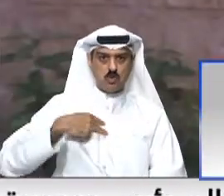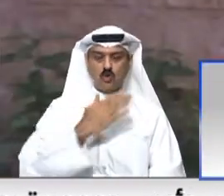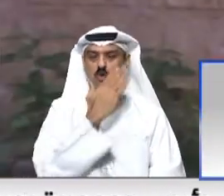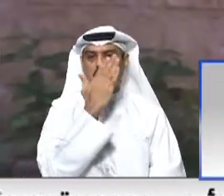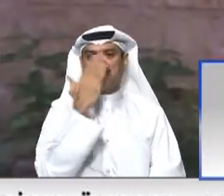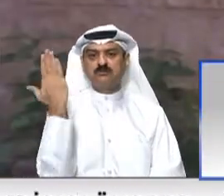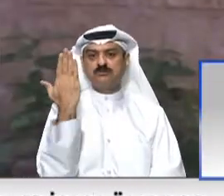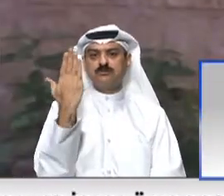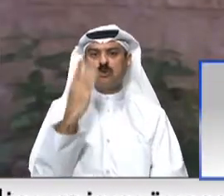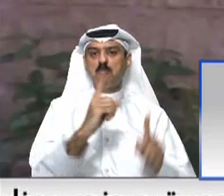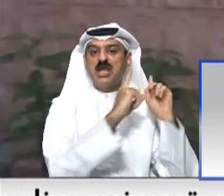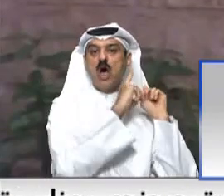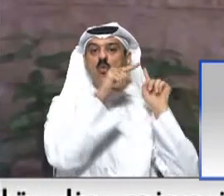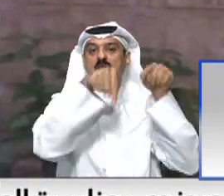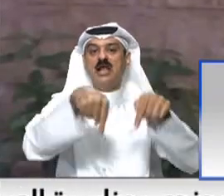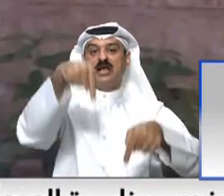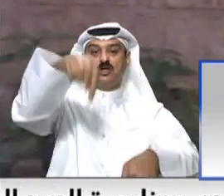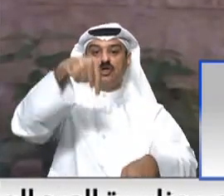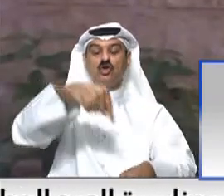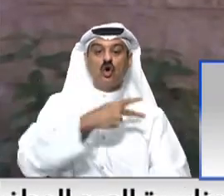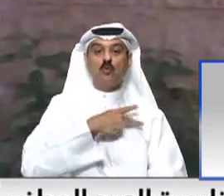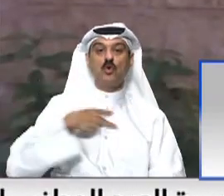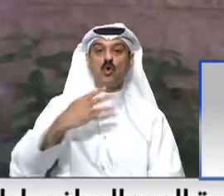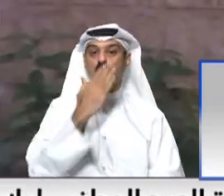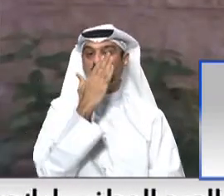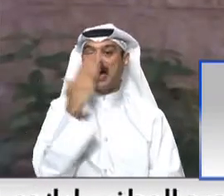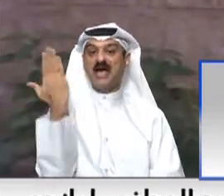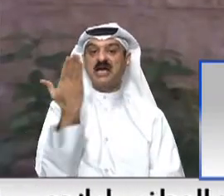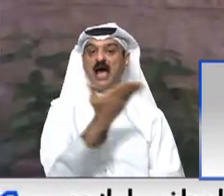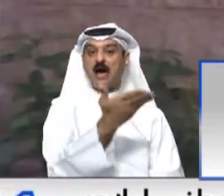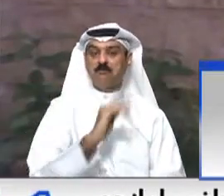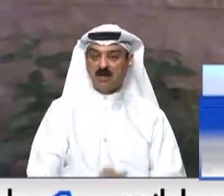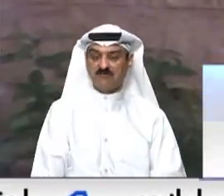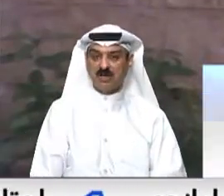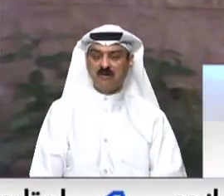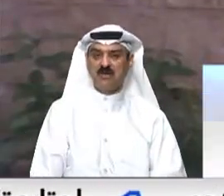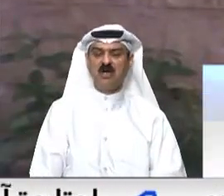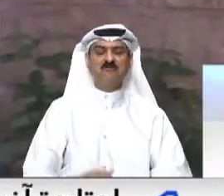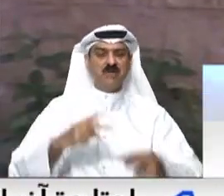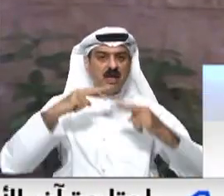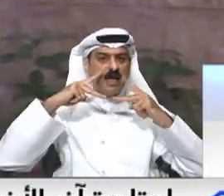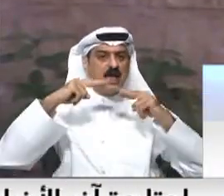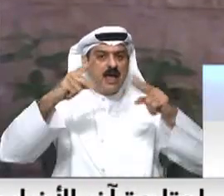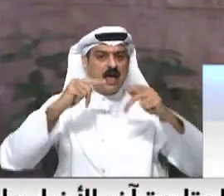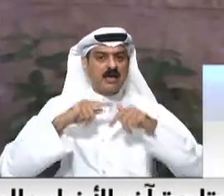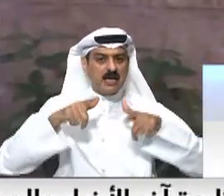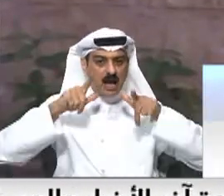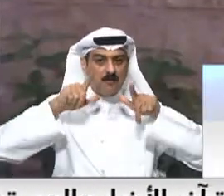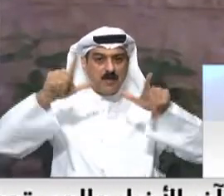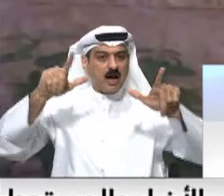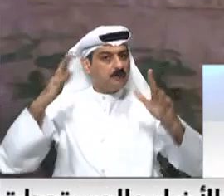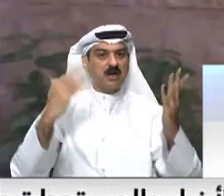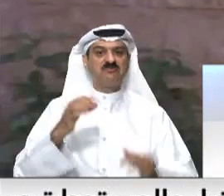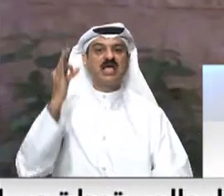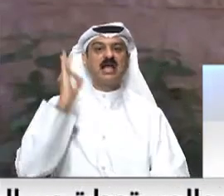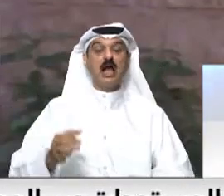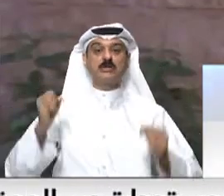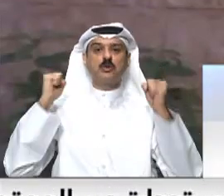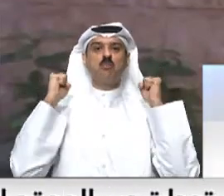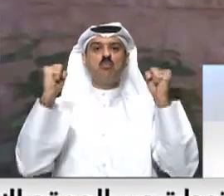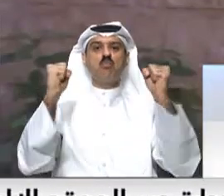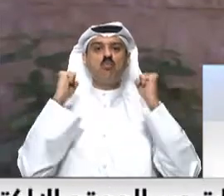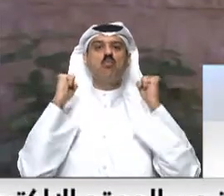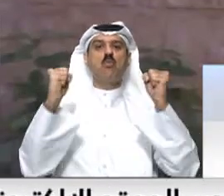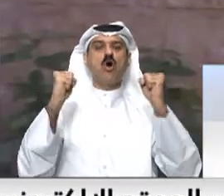وعنصريه في تاريخ المنطقه وهذه الحكومه لن ترضع بالكلام ولا بالبيانات ستردع فقط بالمقاومه وبالكفاح